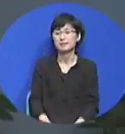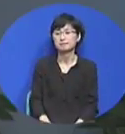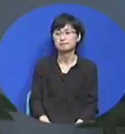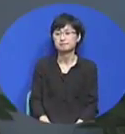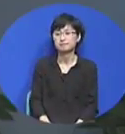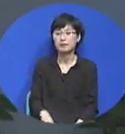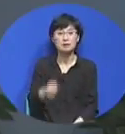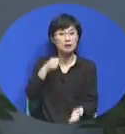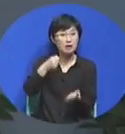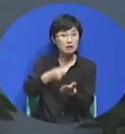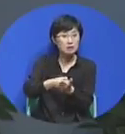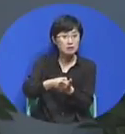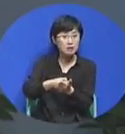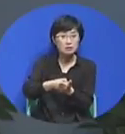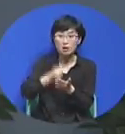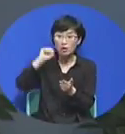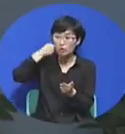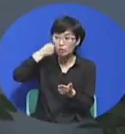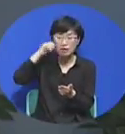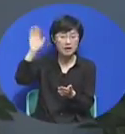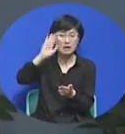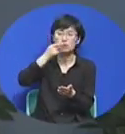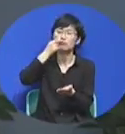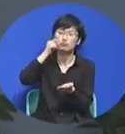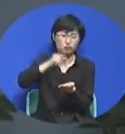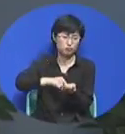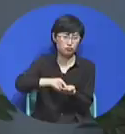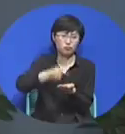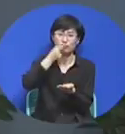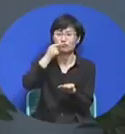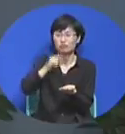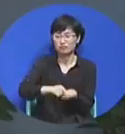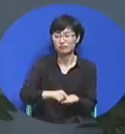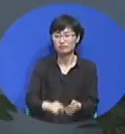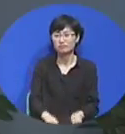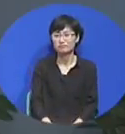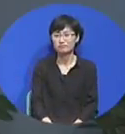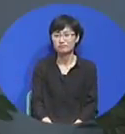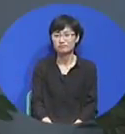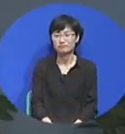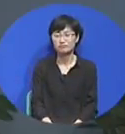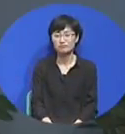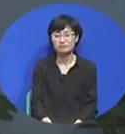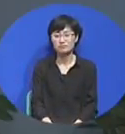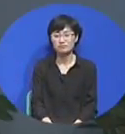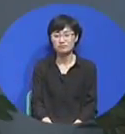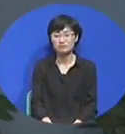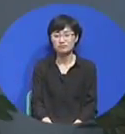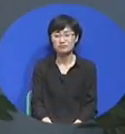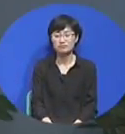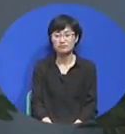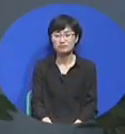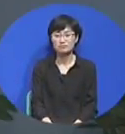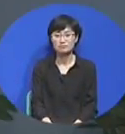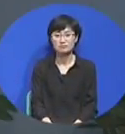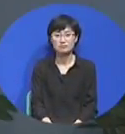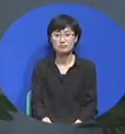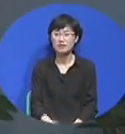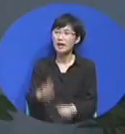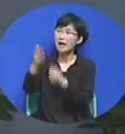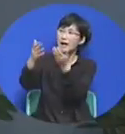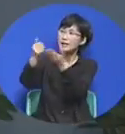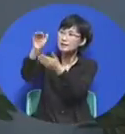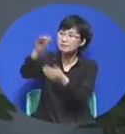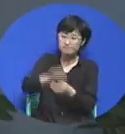어려운 결단이 아니고 쉬운 결단이에요. That's not a difficult resolution. It's a very simple and easy one to make. 하나님 내가